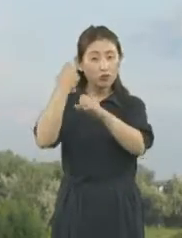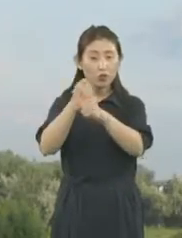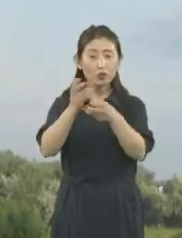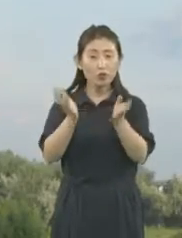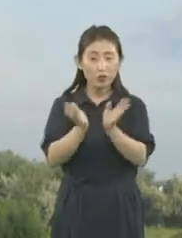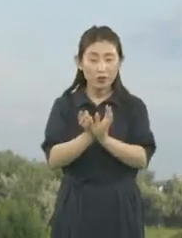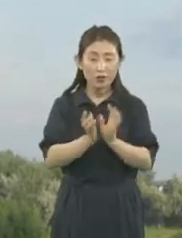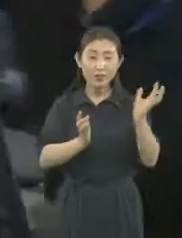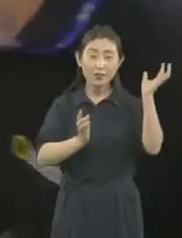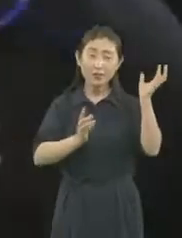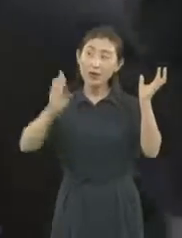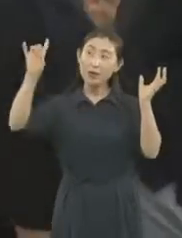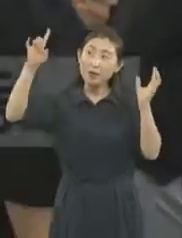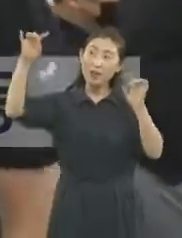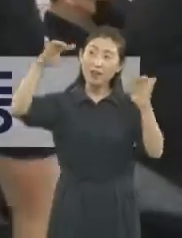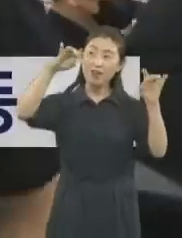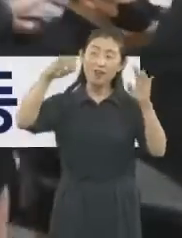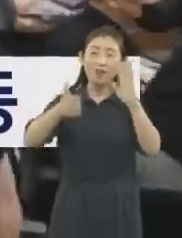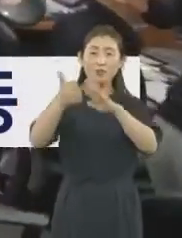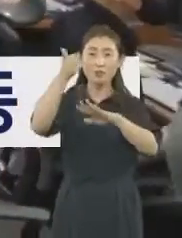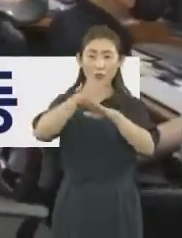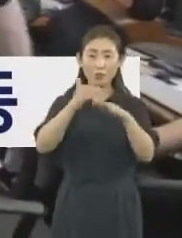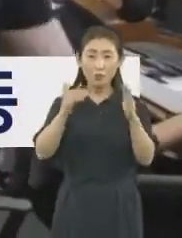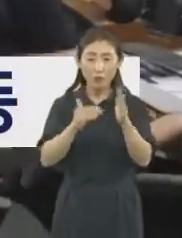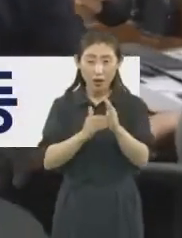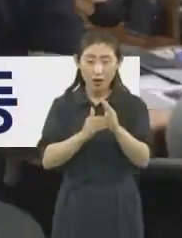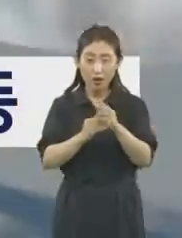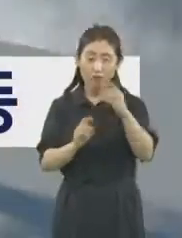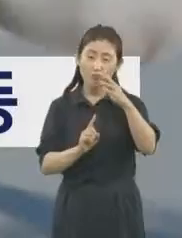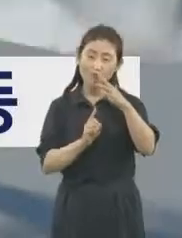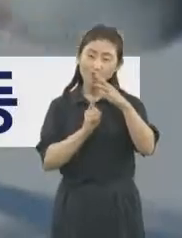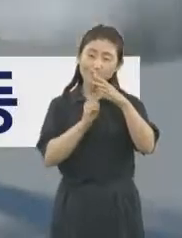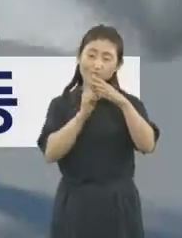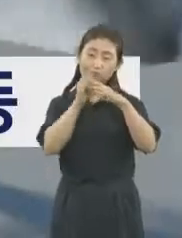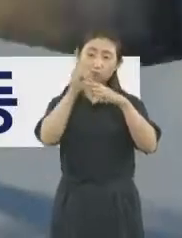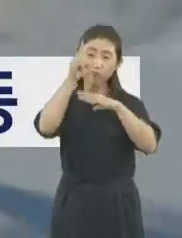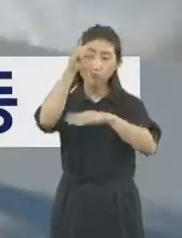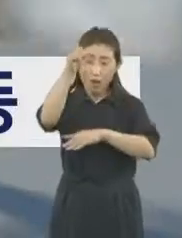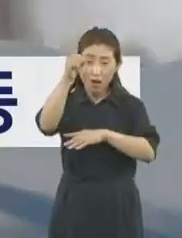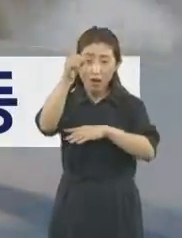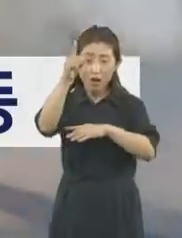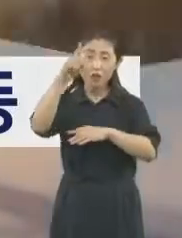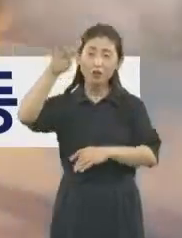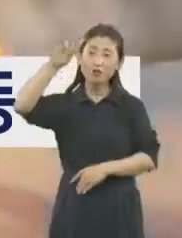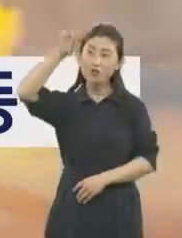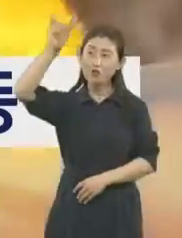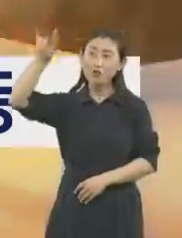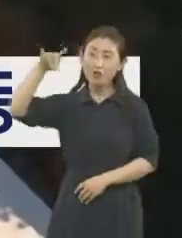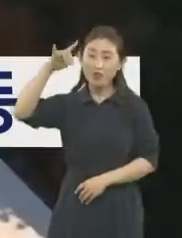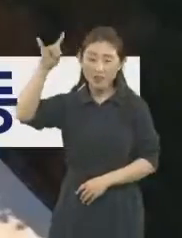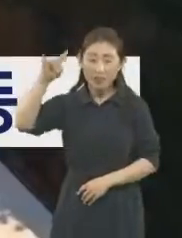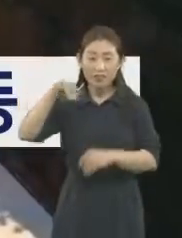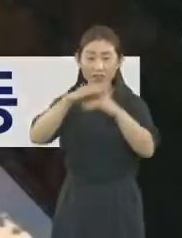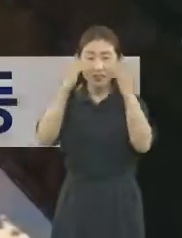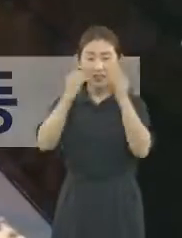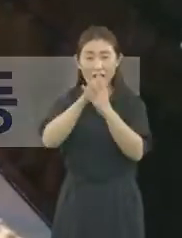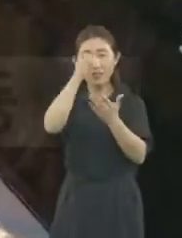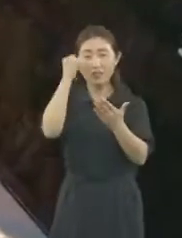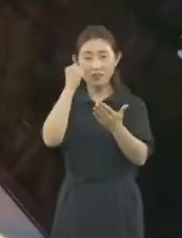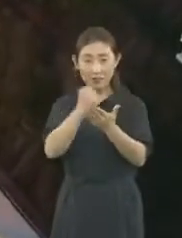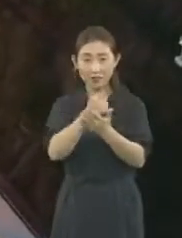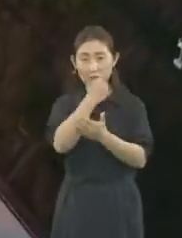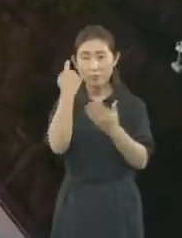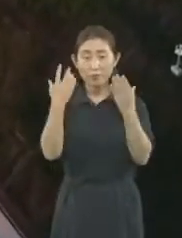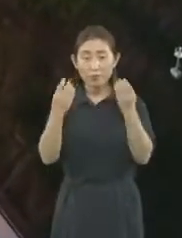양방향 교신에 성공했습니다. 이로써 위성을 궤도로 올리는 발사체의 성능 또 위성 상태까지 완전한